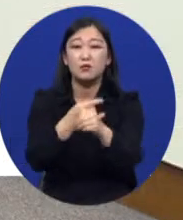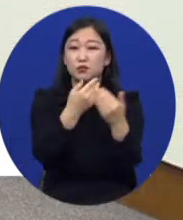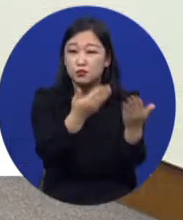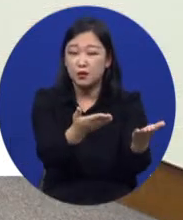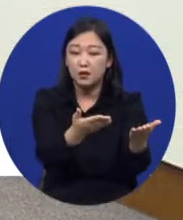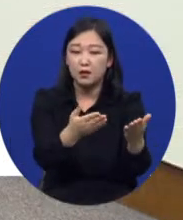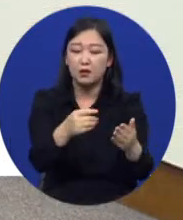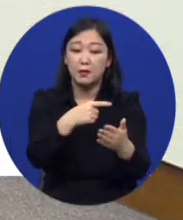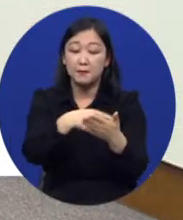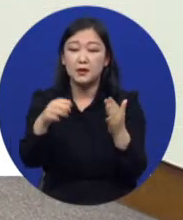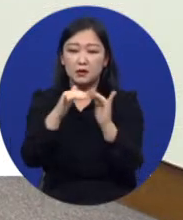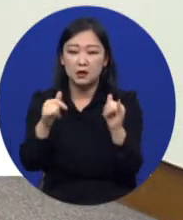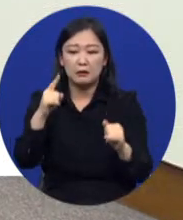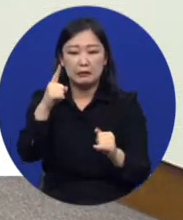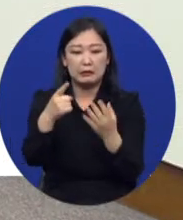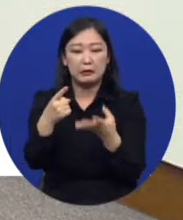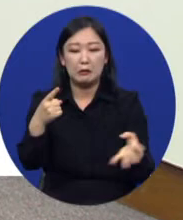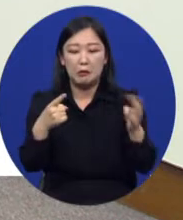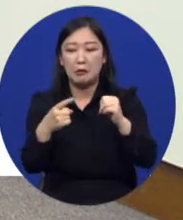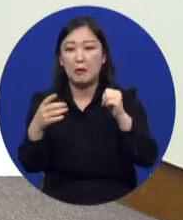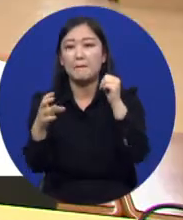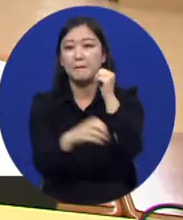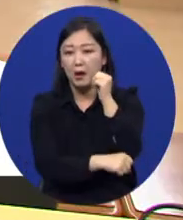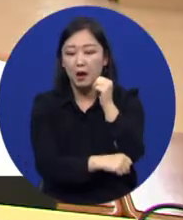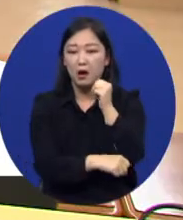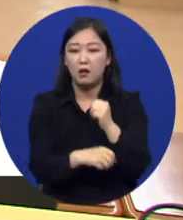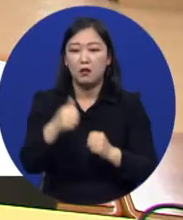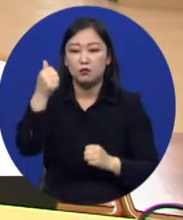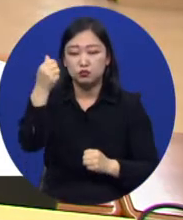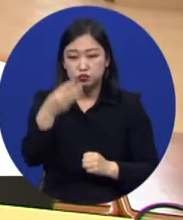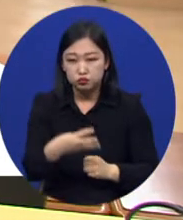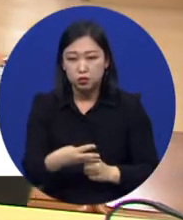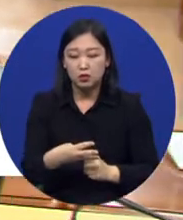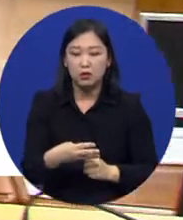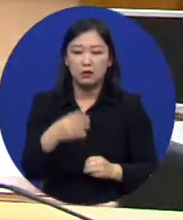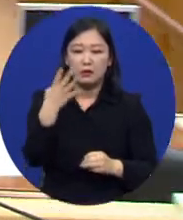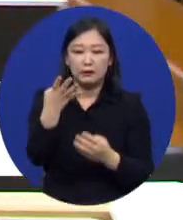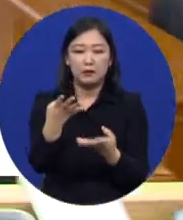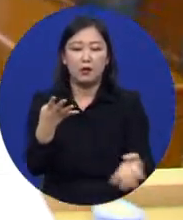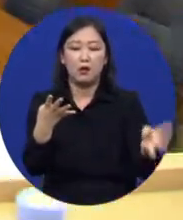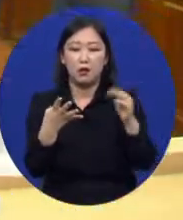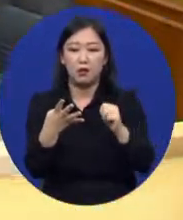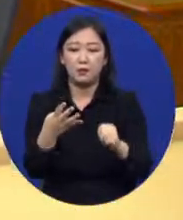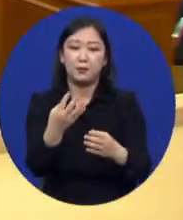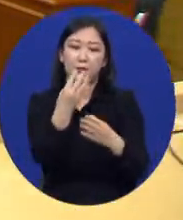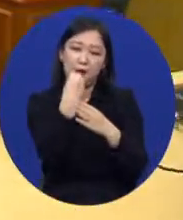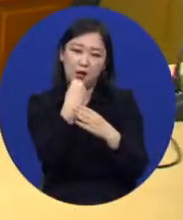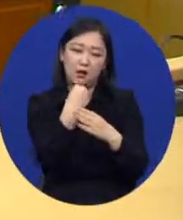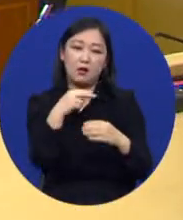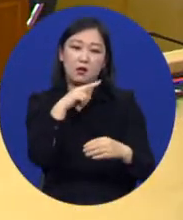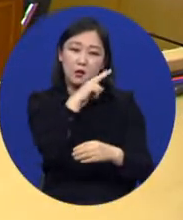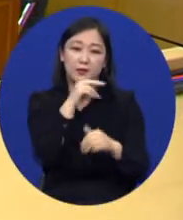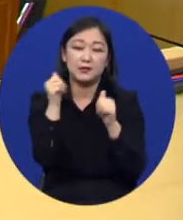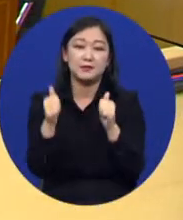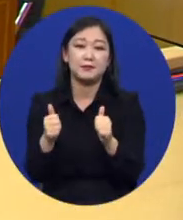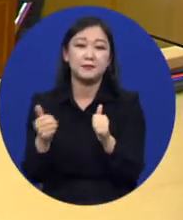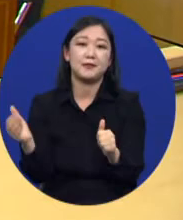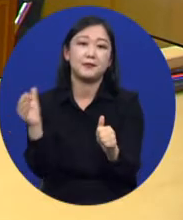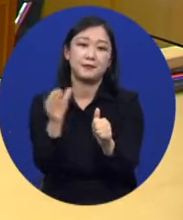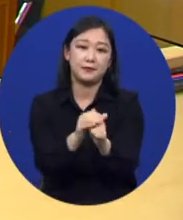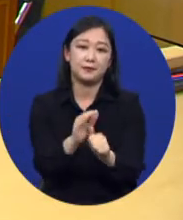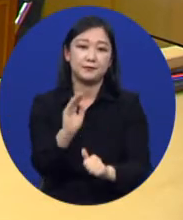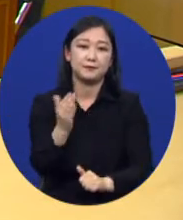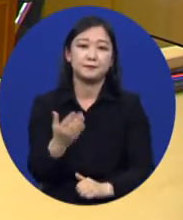피해자로부터 1억원을 받아 가르치는 등 8차례에 걸쳐 4억 여 원을 가로챈 혐의로 재판에 넘겨졌습니다